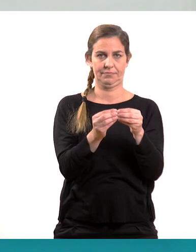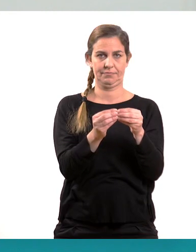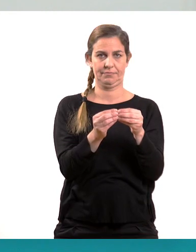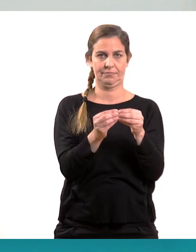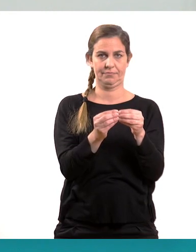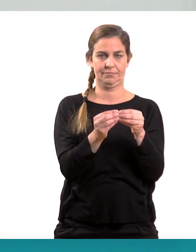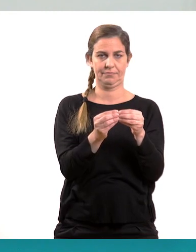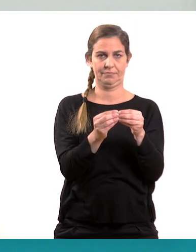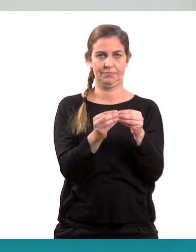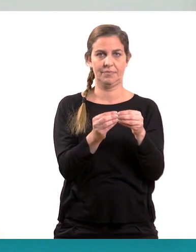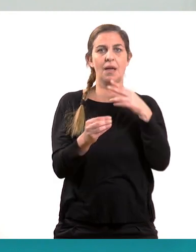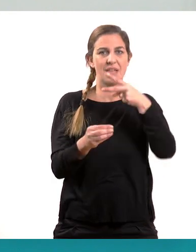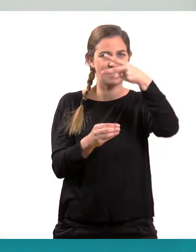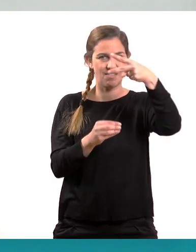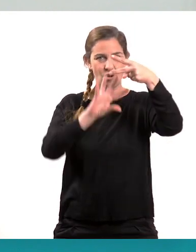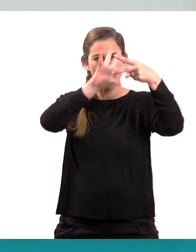μαζί.